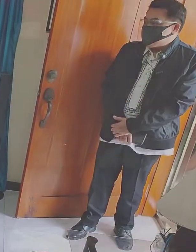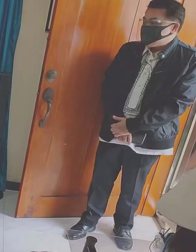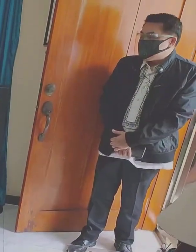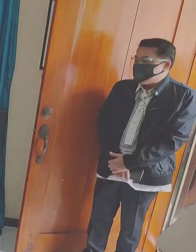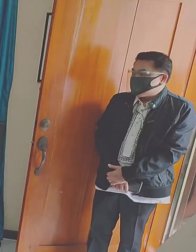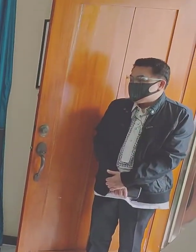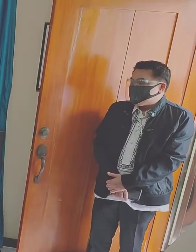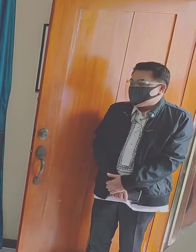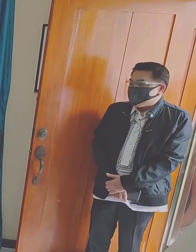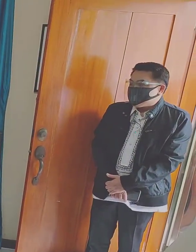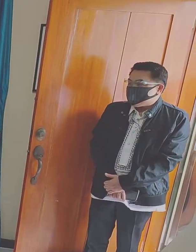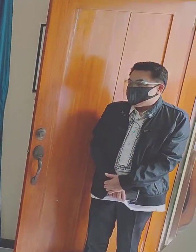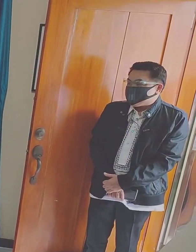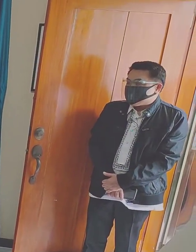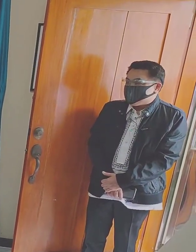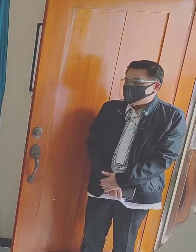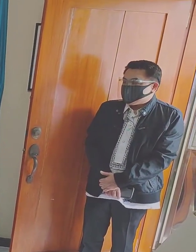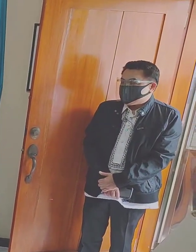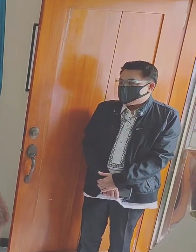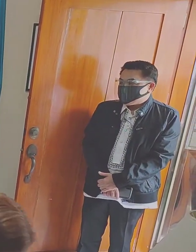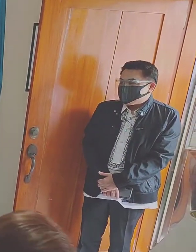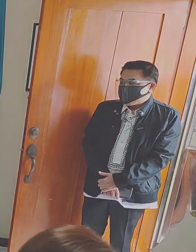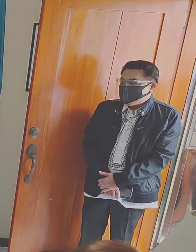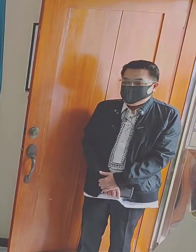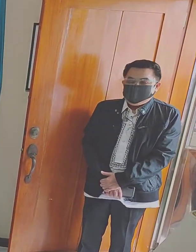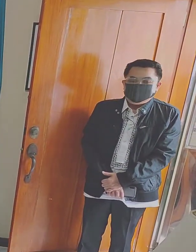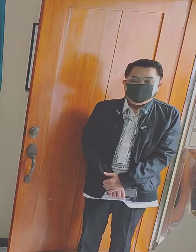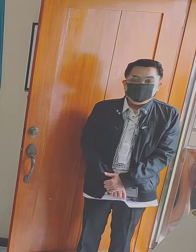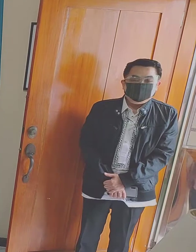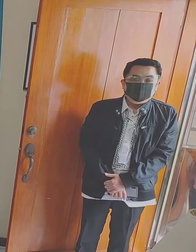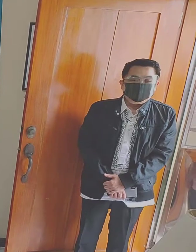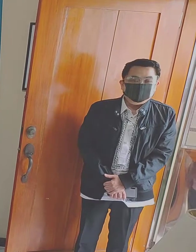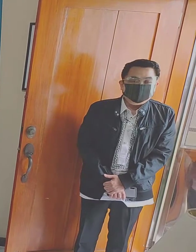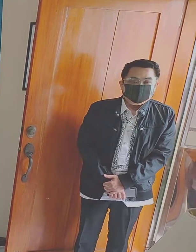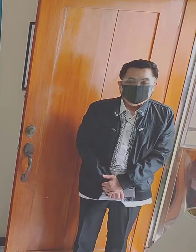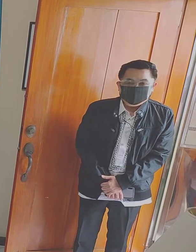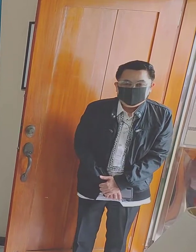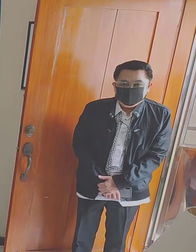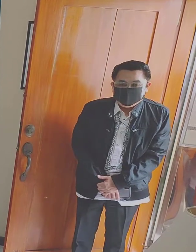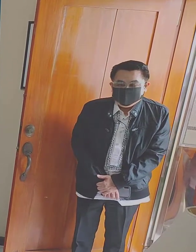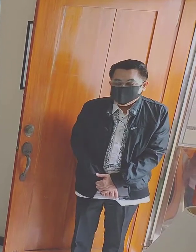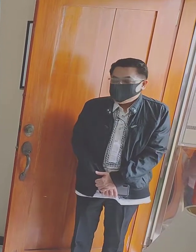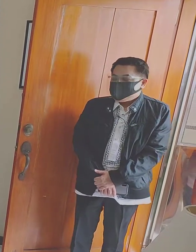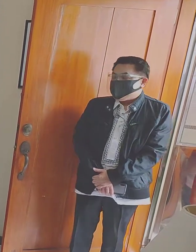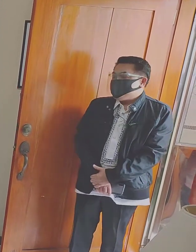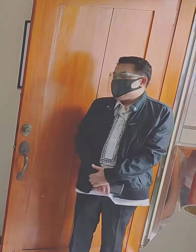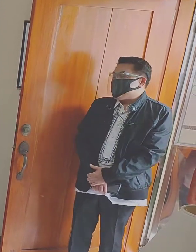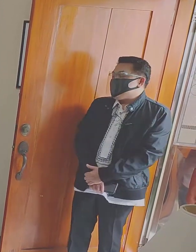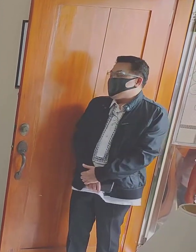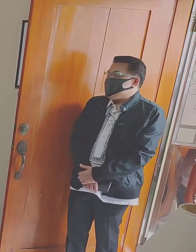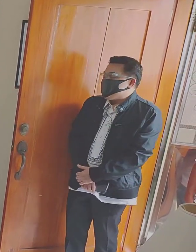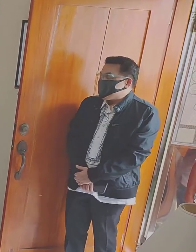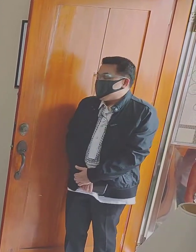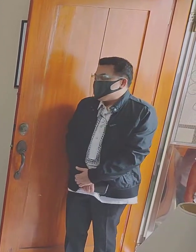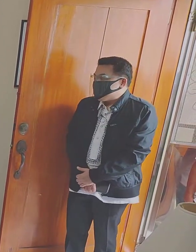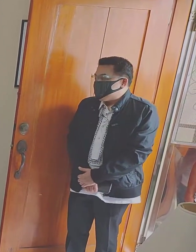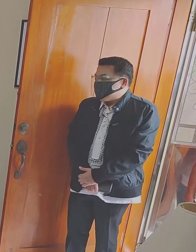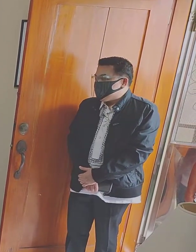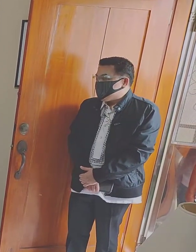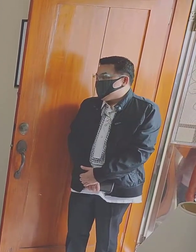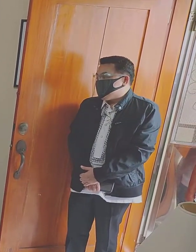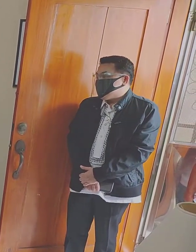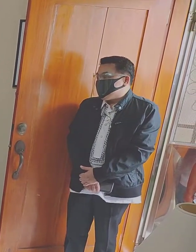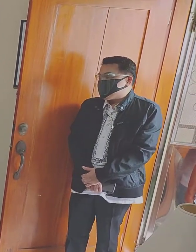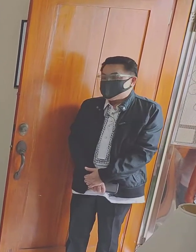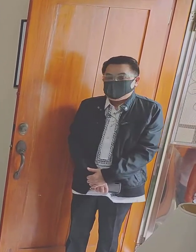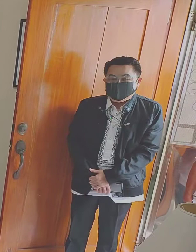Siguro gusto mo na mag face to face to anak. Ano pangalan ni Mami? Marisa po, sir. Ano ginagawa mo anak pag medyo hindi mo naintindihan